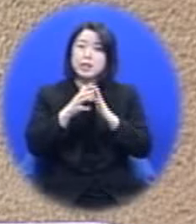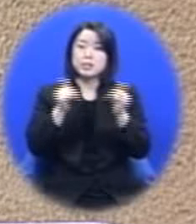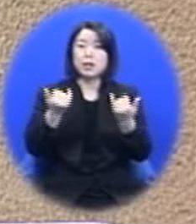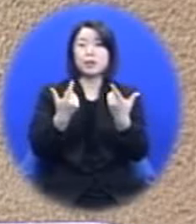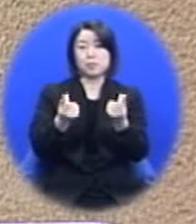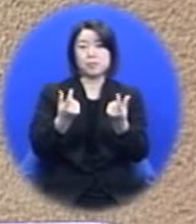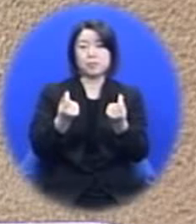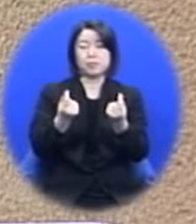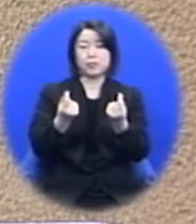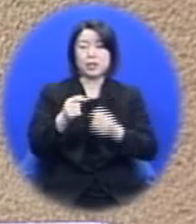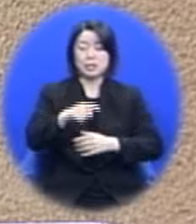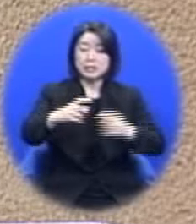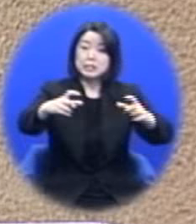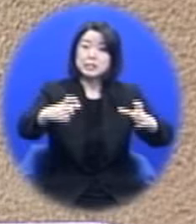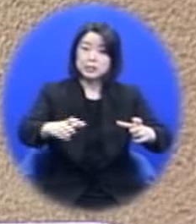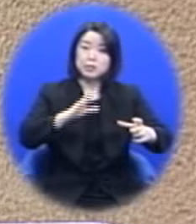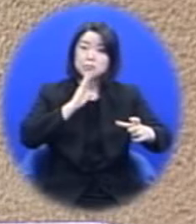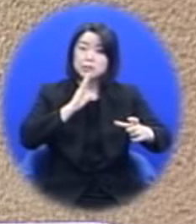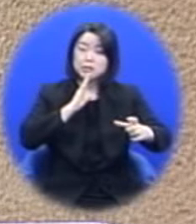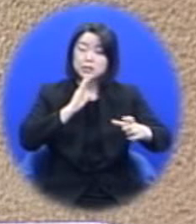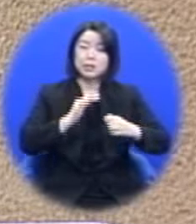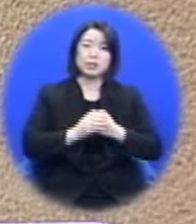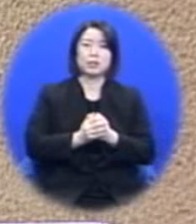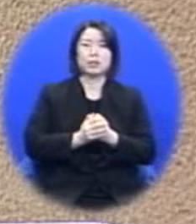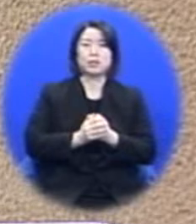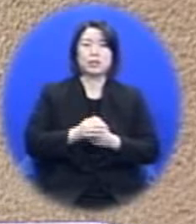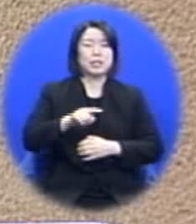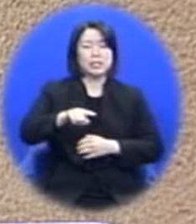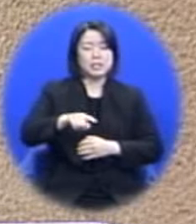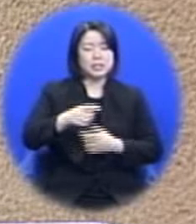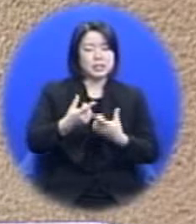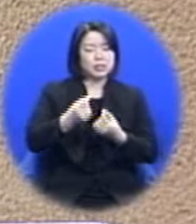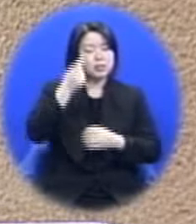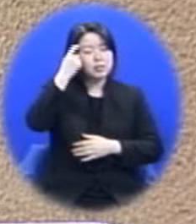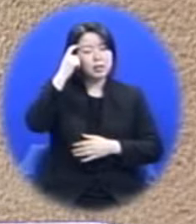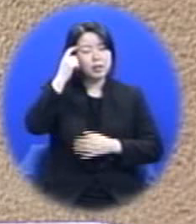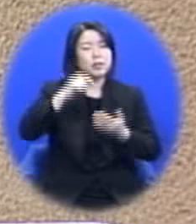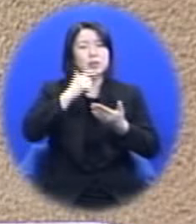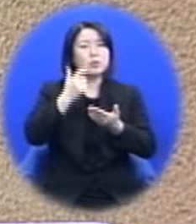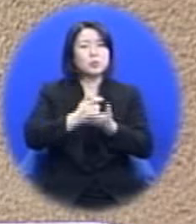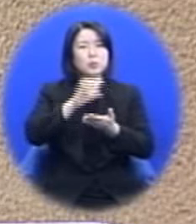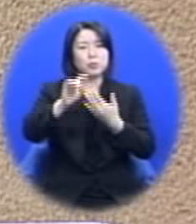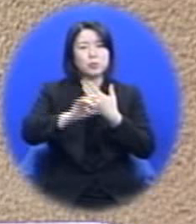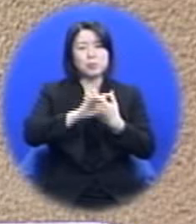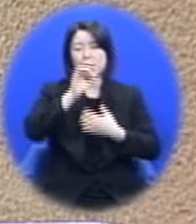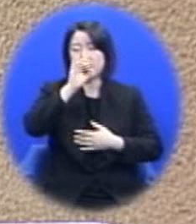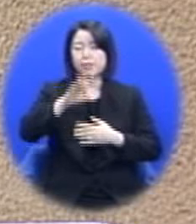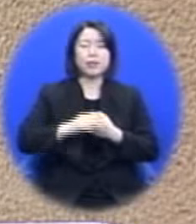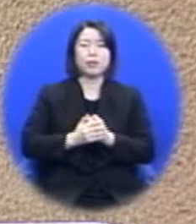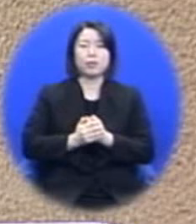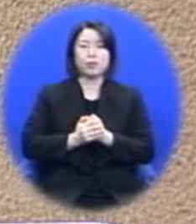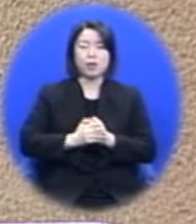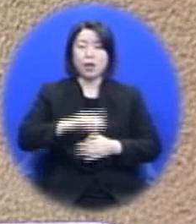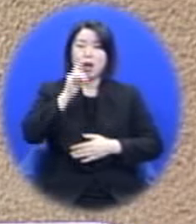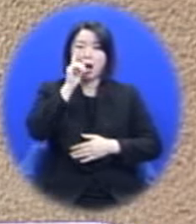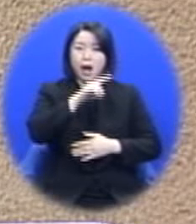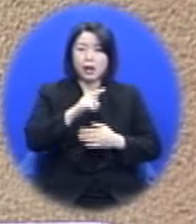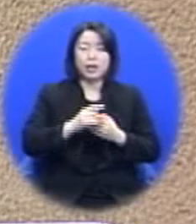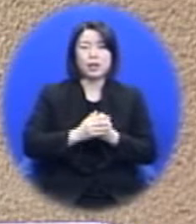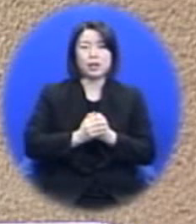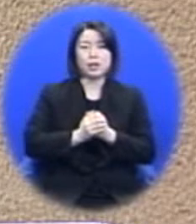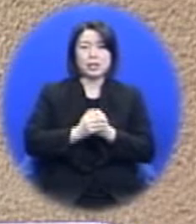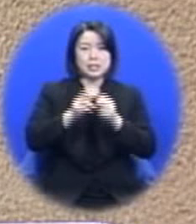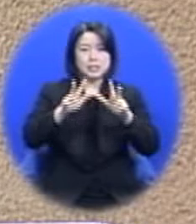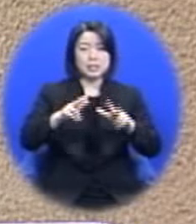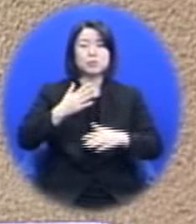사람들이고 그런 지역이겠죠. 여러분, 이런 생각에 속으면 안 됩니다. 악은